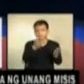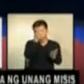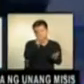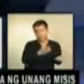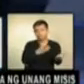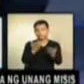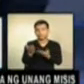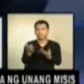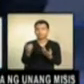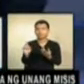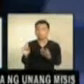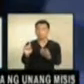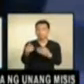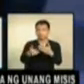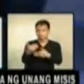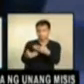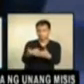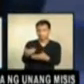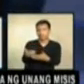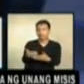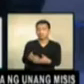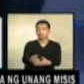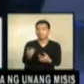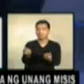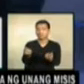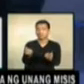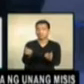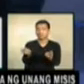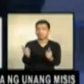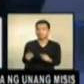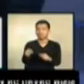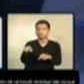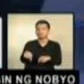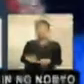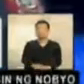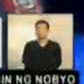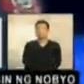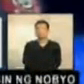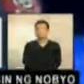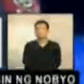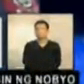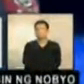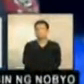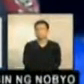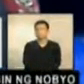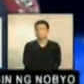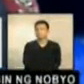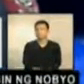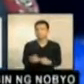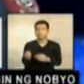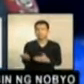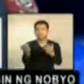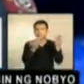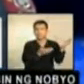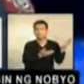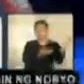anak. So, kayo ho magpo-process sa kanilang surrender. So, ano mangyayari ngayon dito from here, sir? From here, sir, turnover namin sila